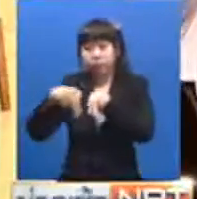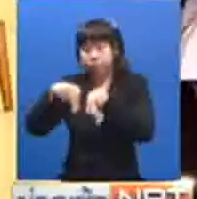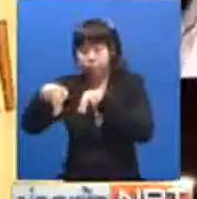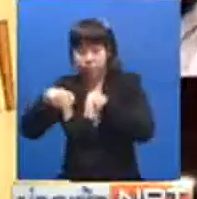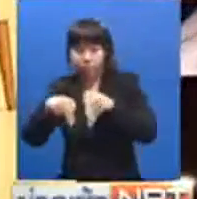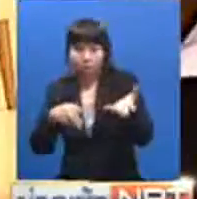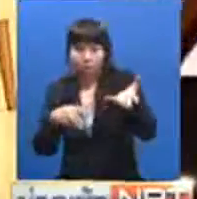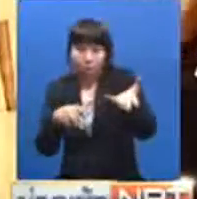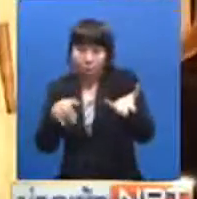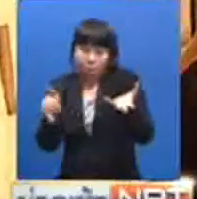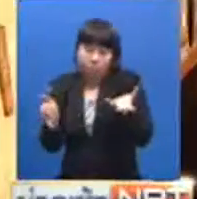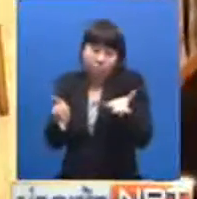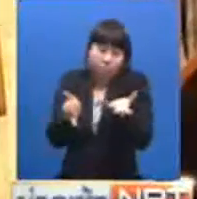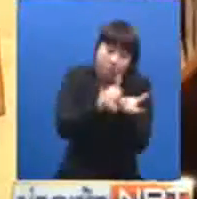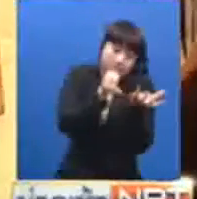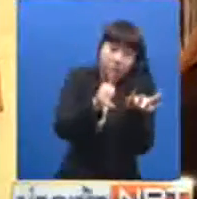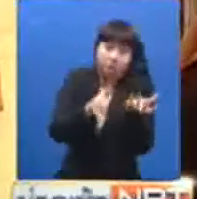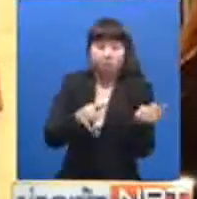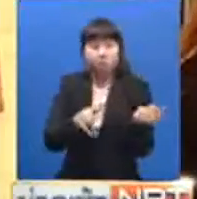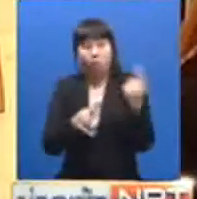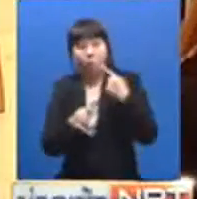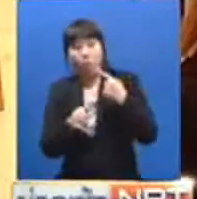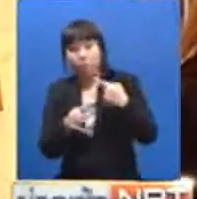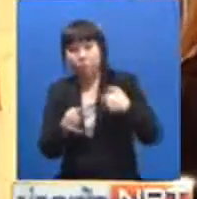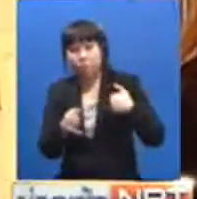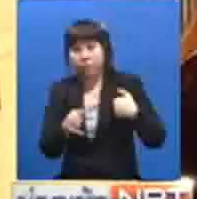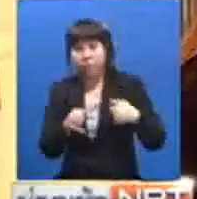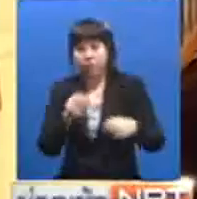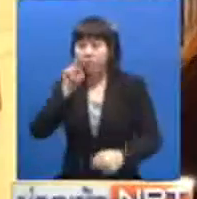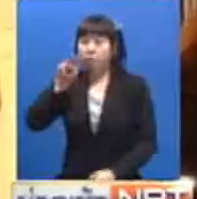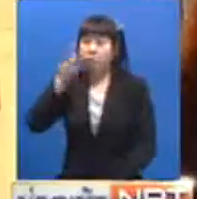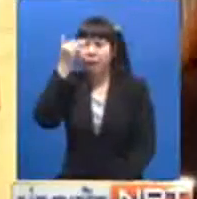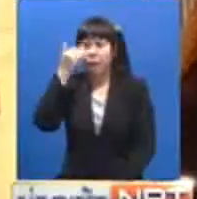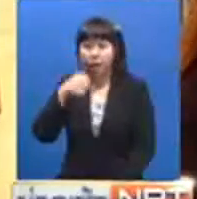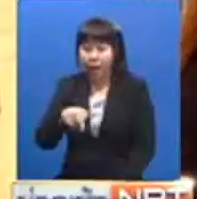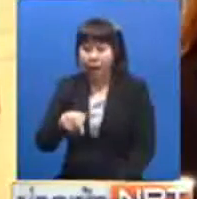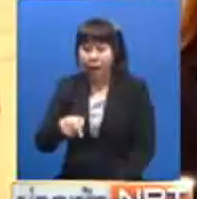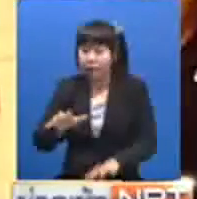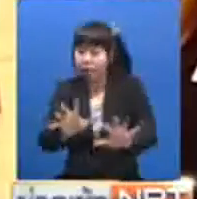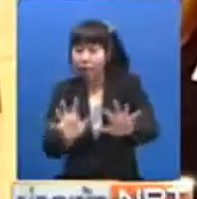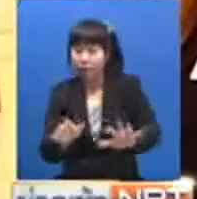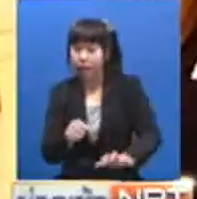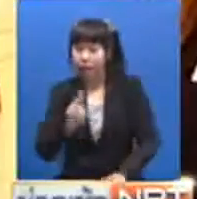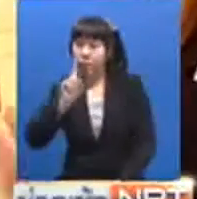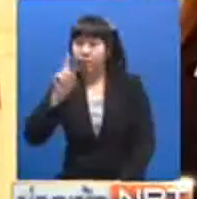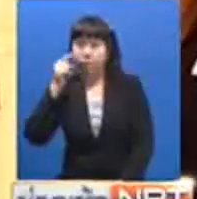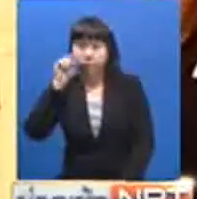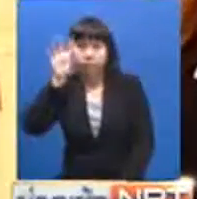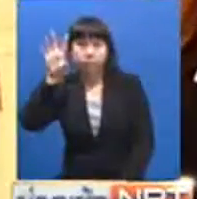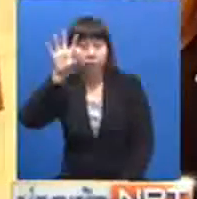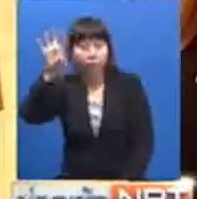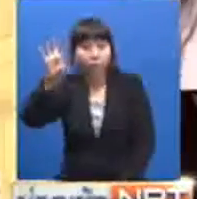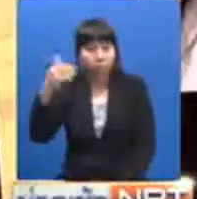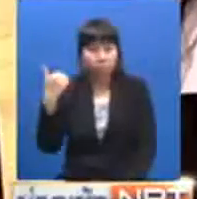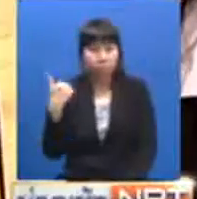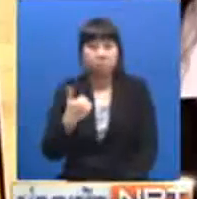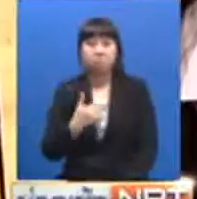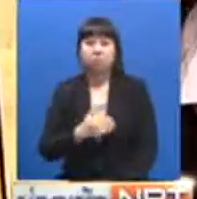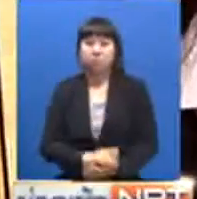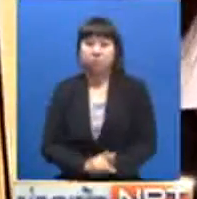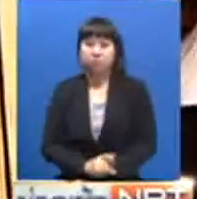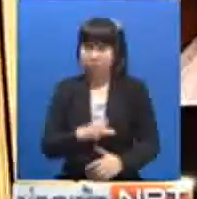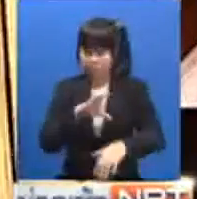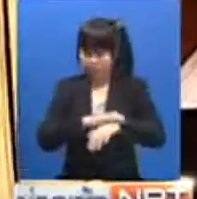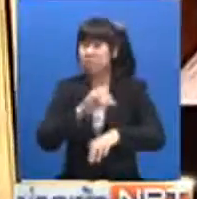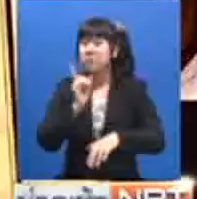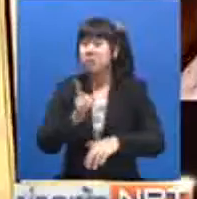ซไปเงี้ยแล้วแม่ค้าบางคนมันก็ไม่เหมือนกันบางคนเขาก็จะมองว่าอุ้ยดีๆหน่อยนะคะหูตาเหลือกปิ้นอย่างเงี้ยค่ะจับจริงหรือเ